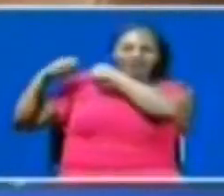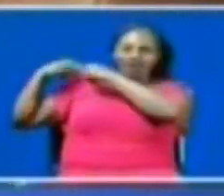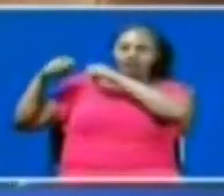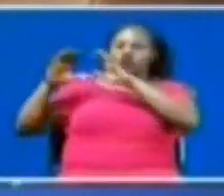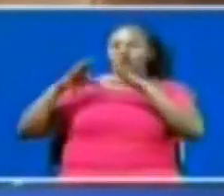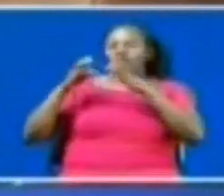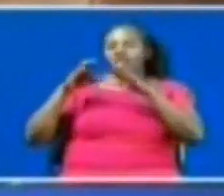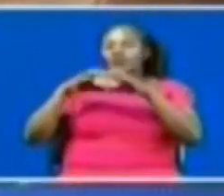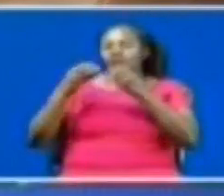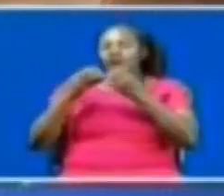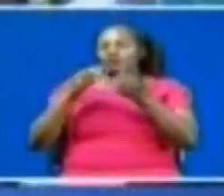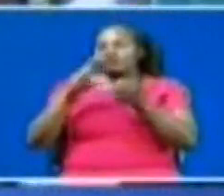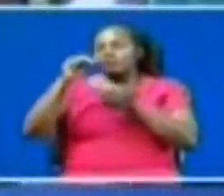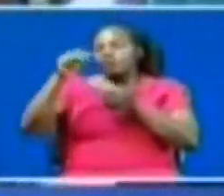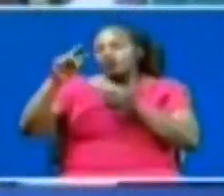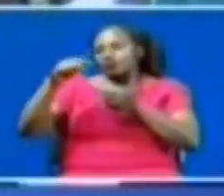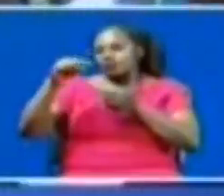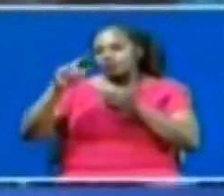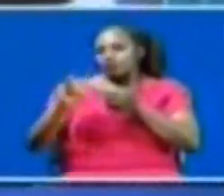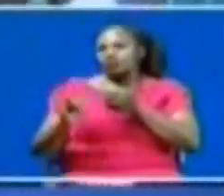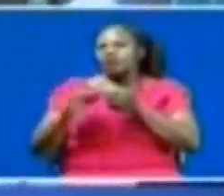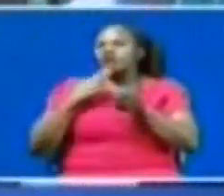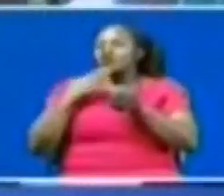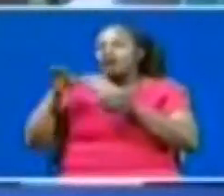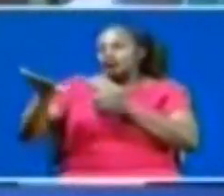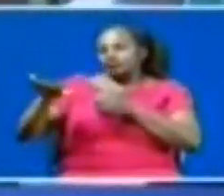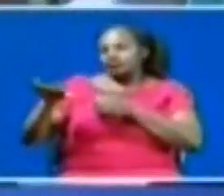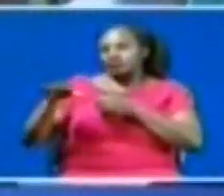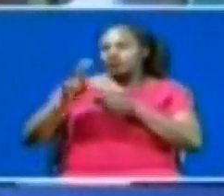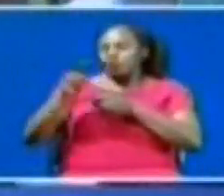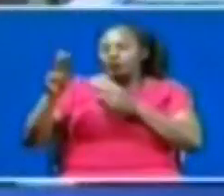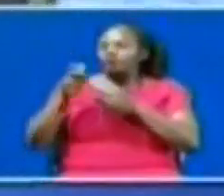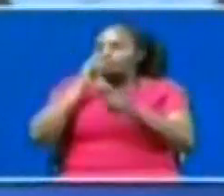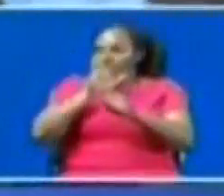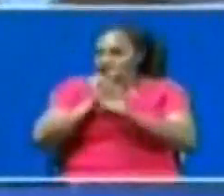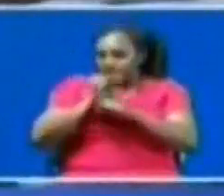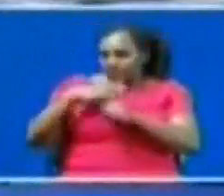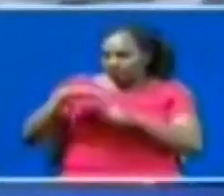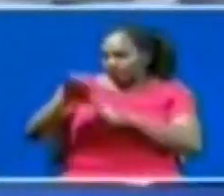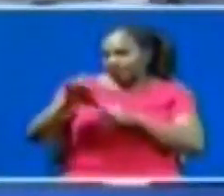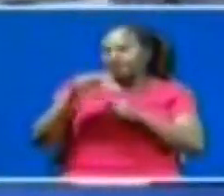utamaduni ya jamii ya Maragoli. Viongozi kutoka eneo la Magharibi wamewaahidi wakazi wa